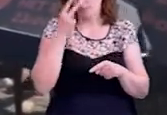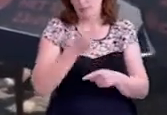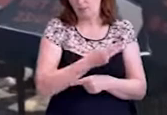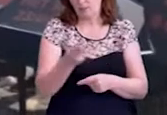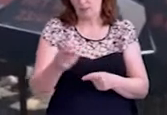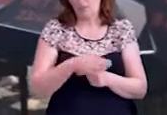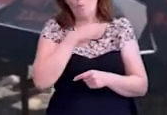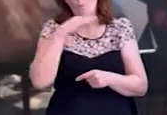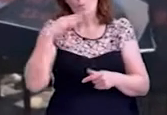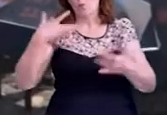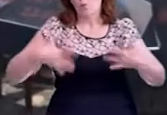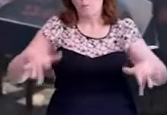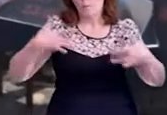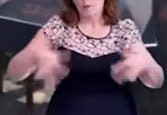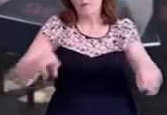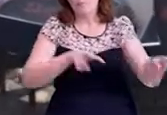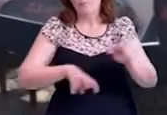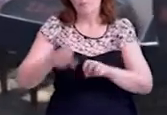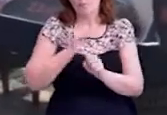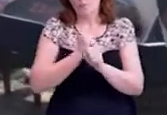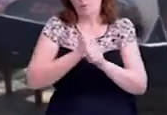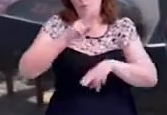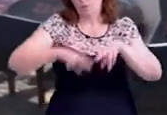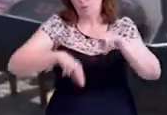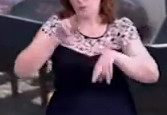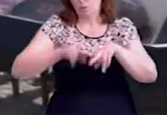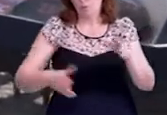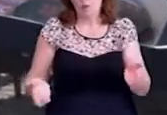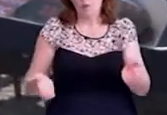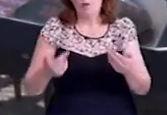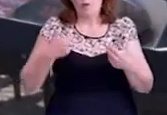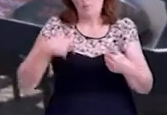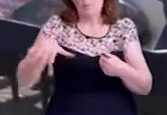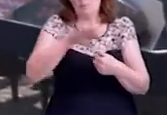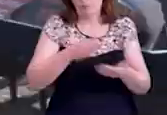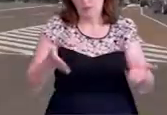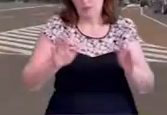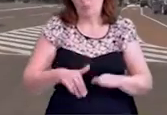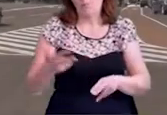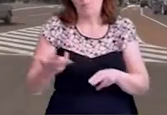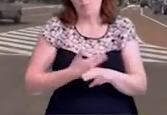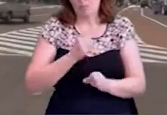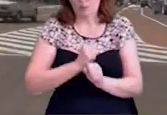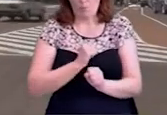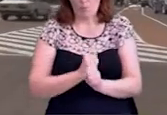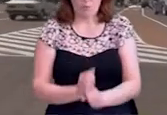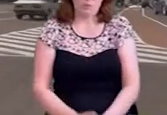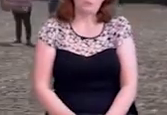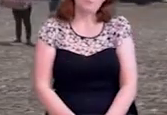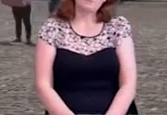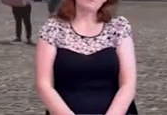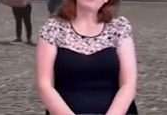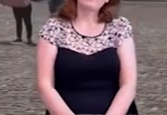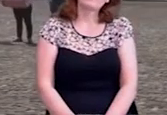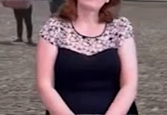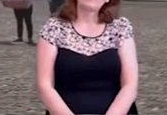смотреть. Многие увольняются, многие ищут работу на стройках. Ну, это, ребята, это печально. Мы скоро все останемся без работы. Гордій Єрмак, Роман Закревський.